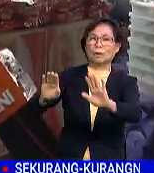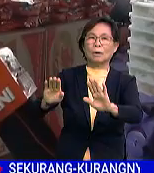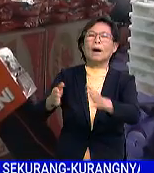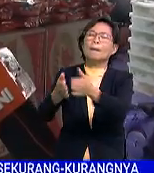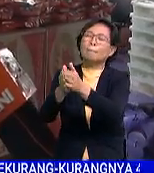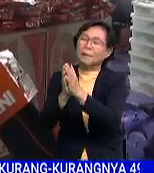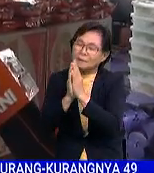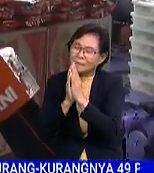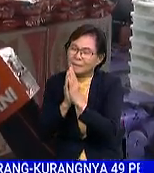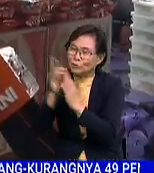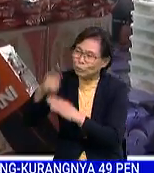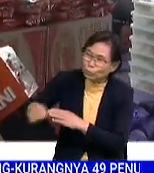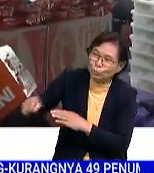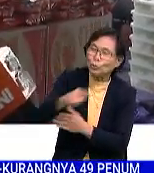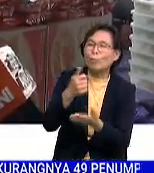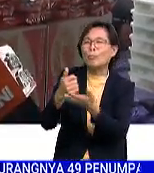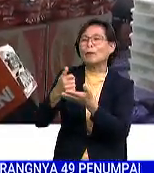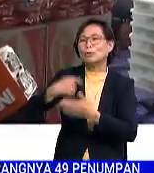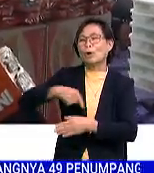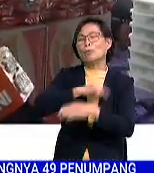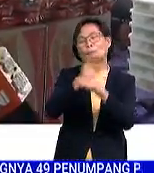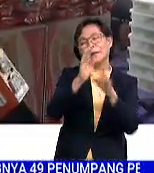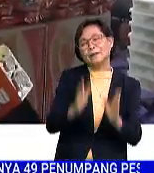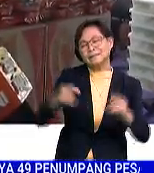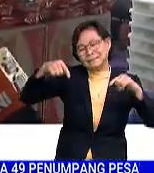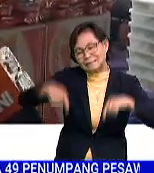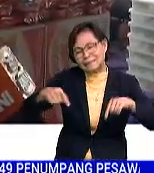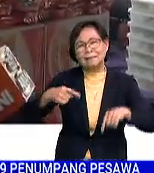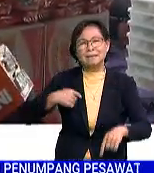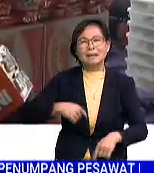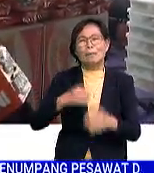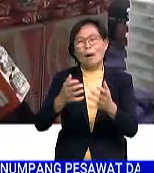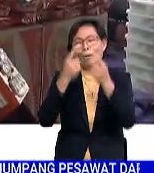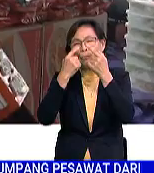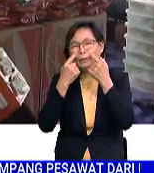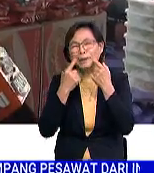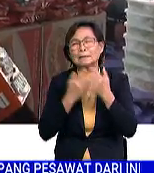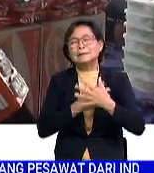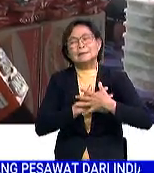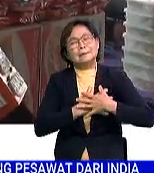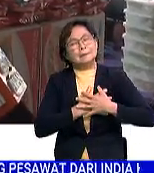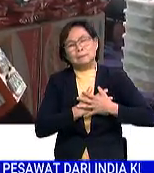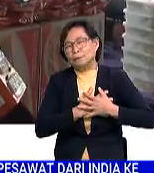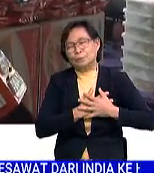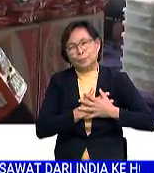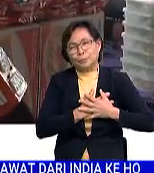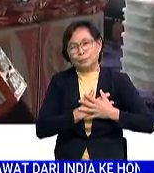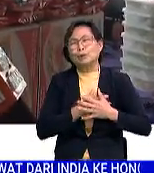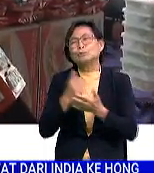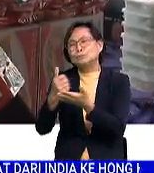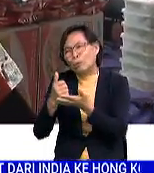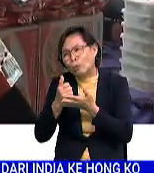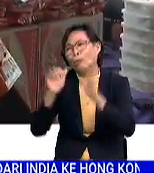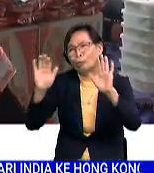Minta jasa baik sangatlah. Bantulah kami peniaga ni. Saya bukan nak menangis tapi sebab dada ni rasa, sebab tolonglah kami